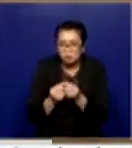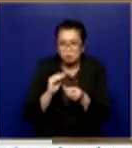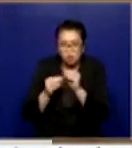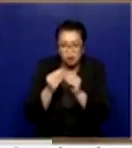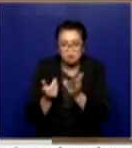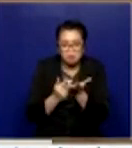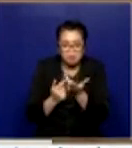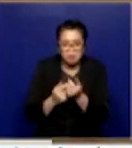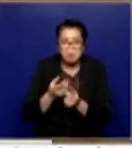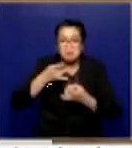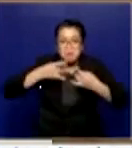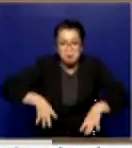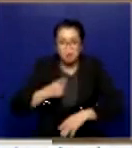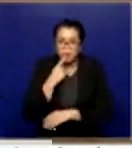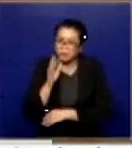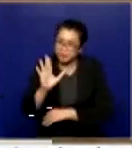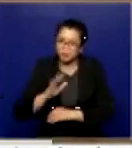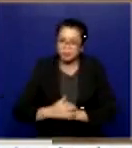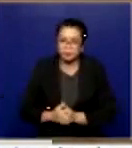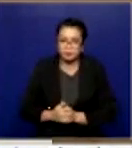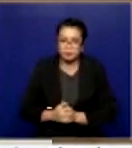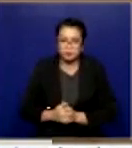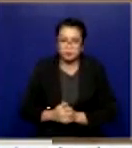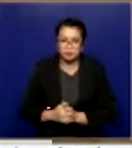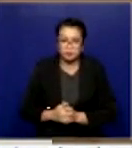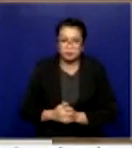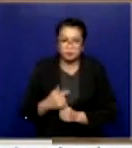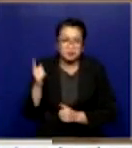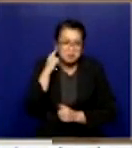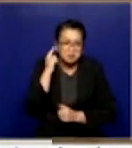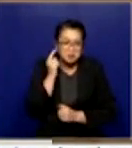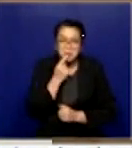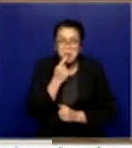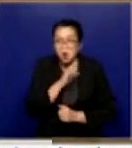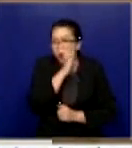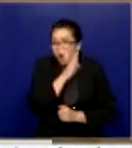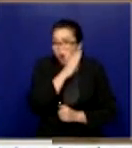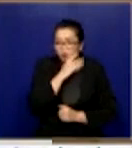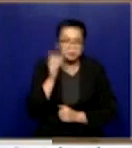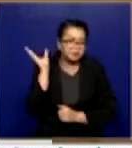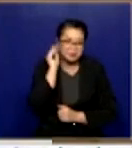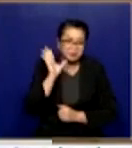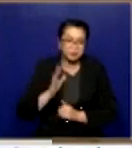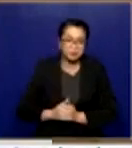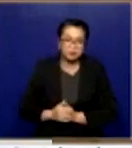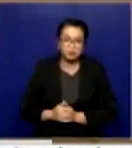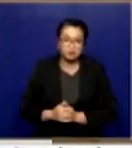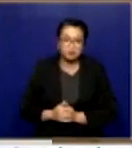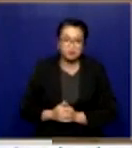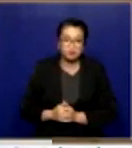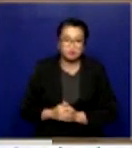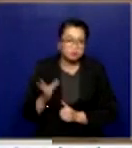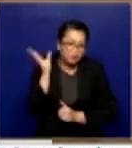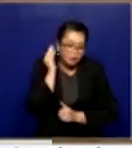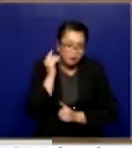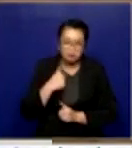แต่ผมไม่ควรที่ฟังไอ้คนมาเพชรทรูจากเดียวไม่มีเหรอครับมีใครมาอย่างนั้นผมตาไล่